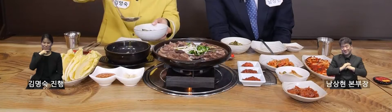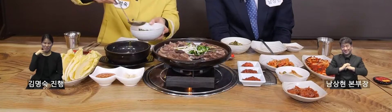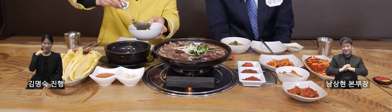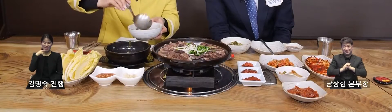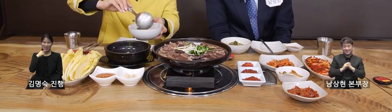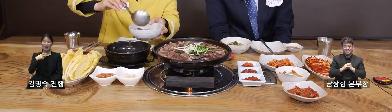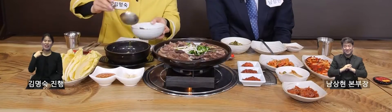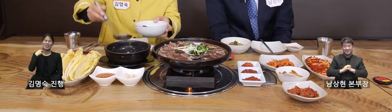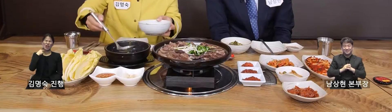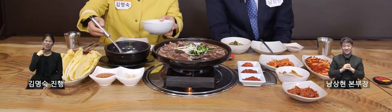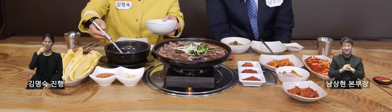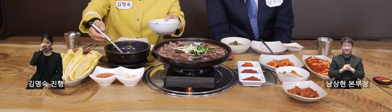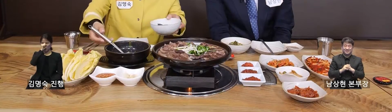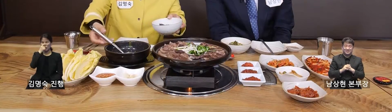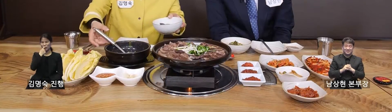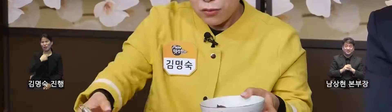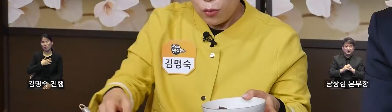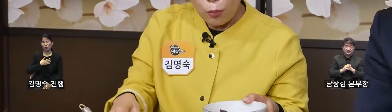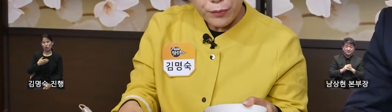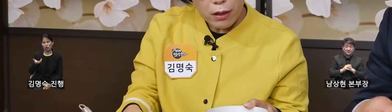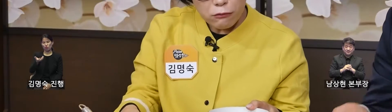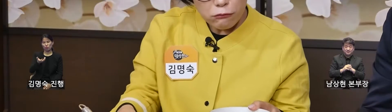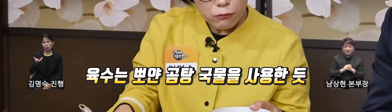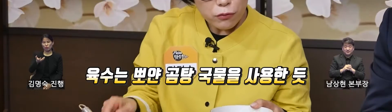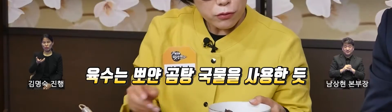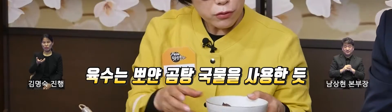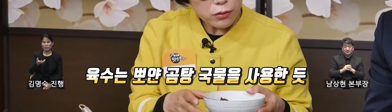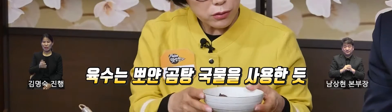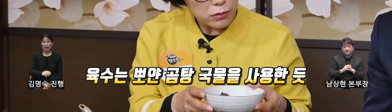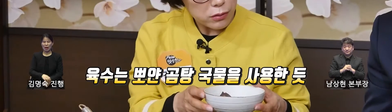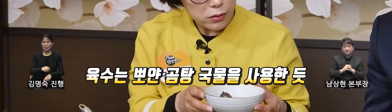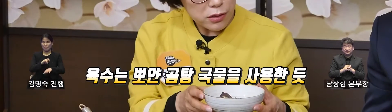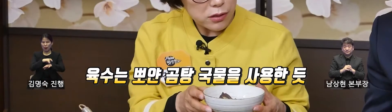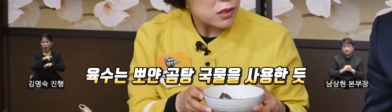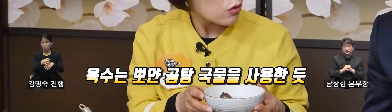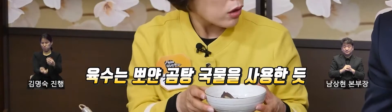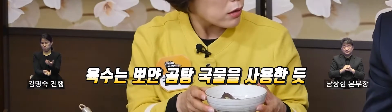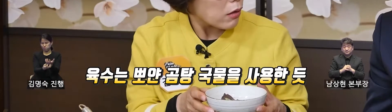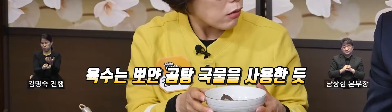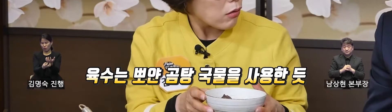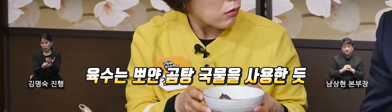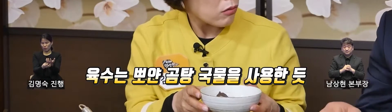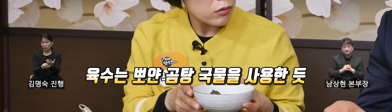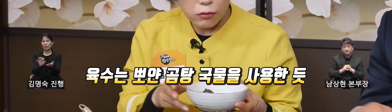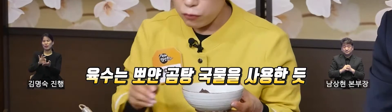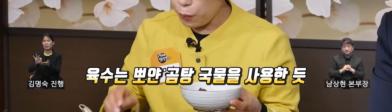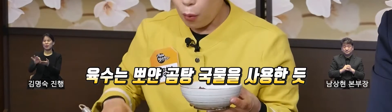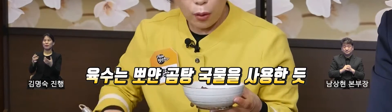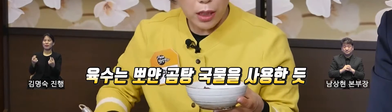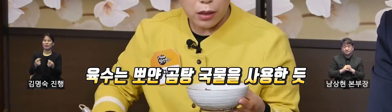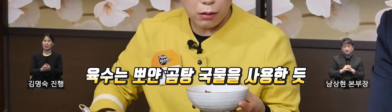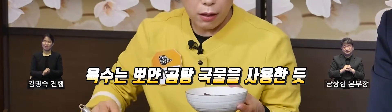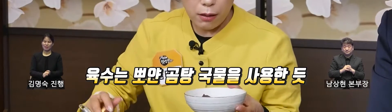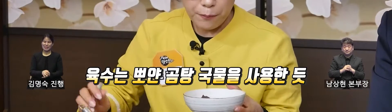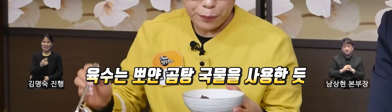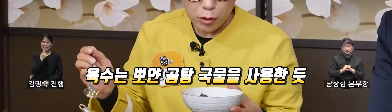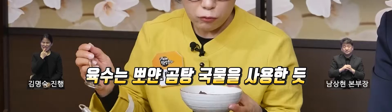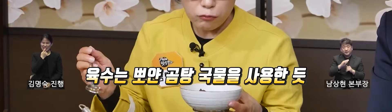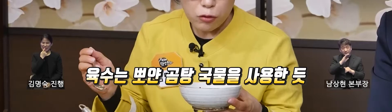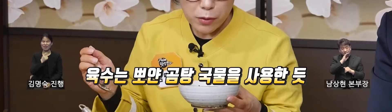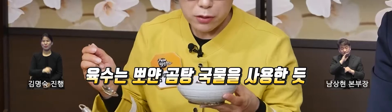아시고 국물은 그 곰탕 국물을 쓰신 것 같아요. 네. 이 뽀얀한